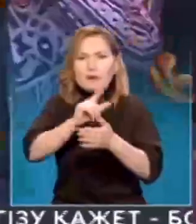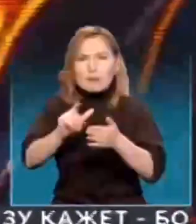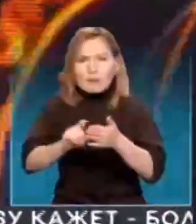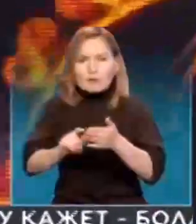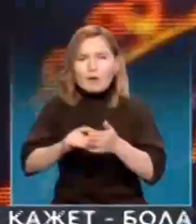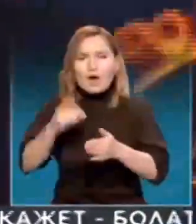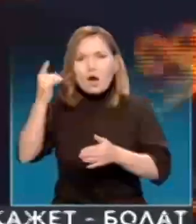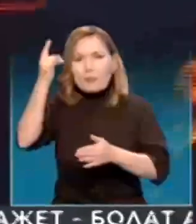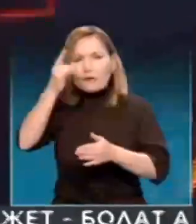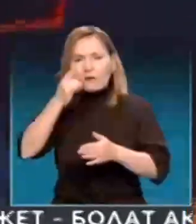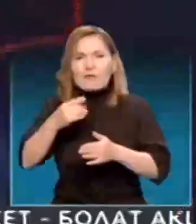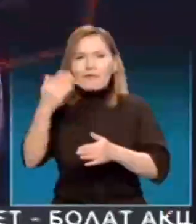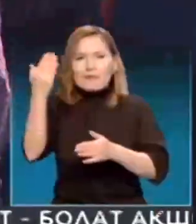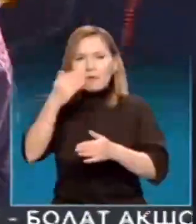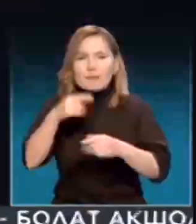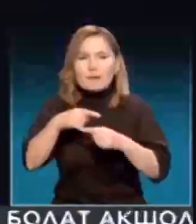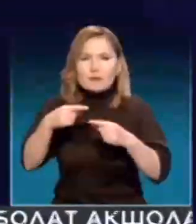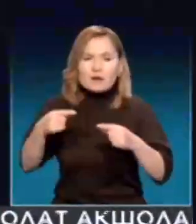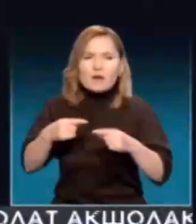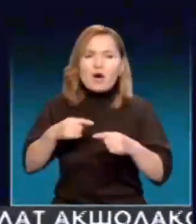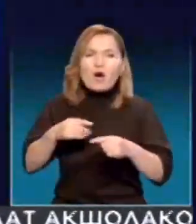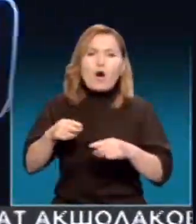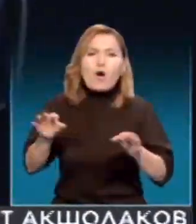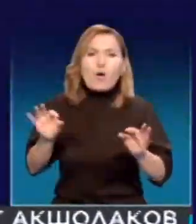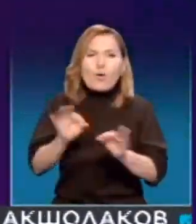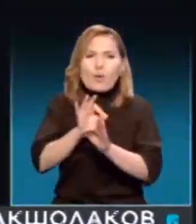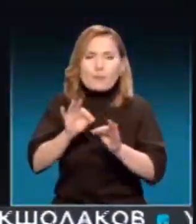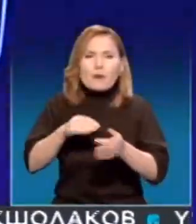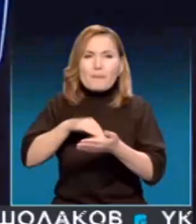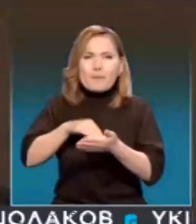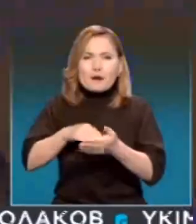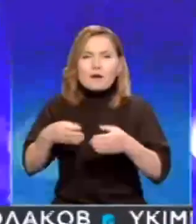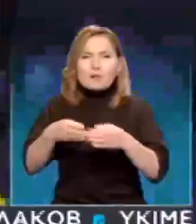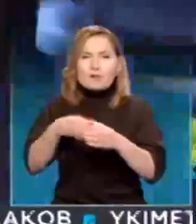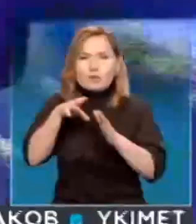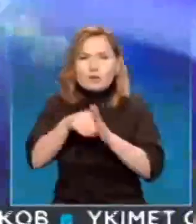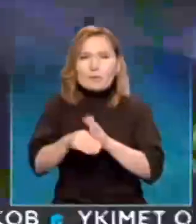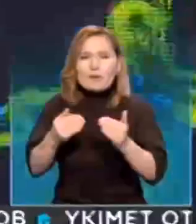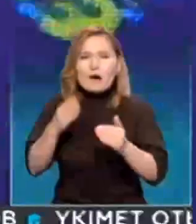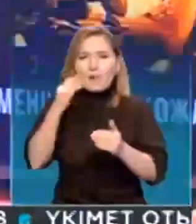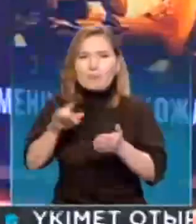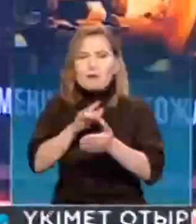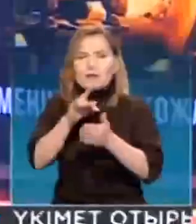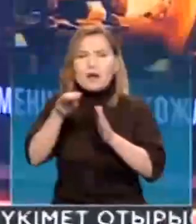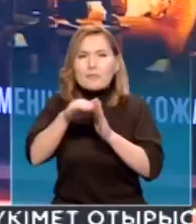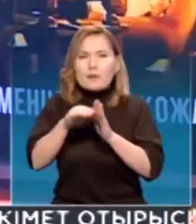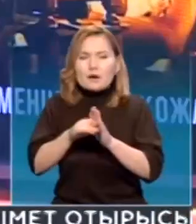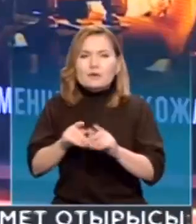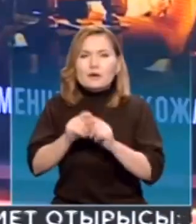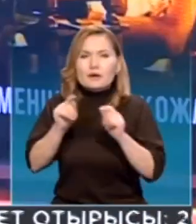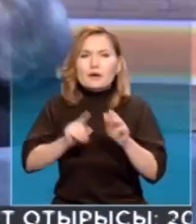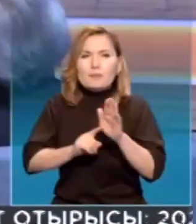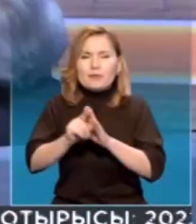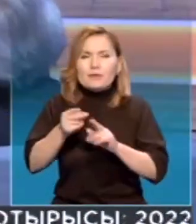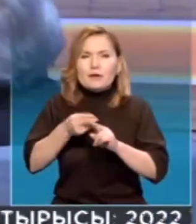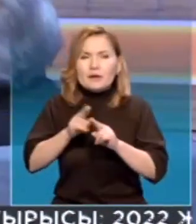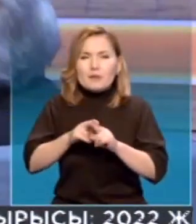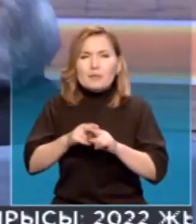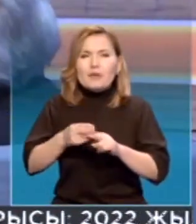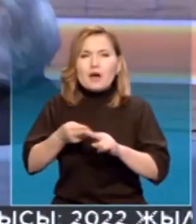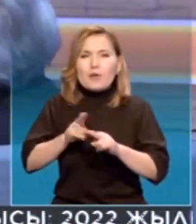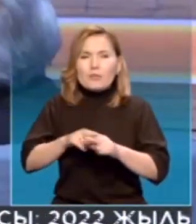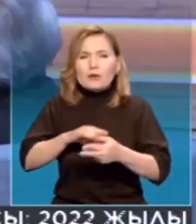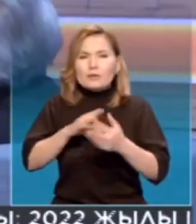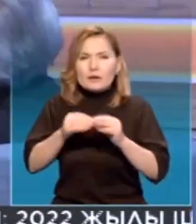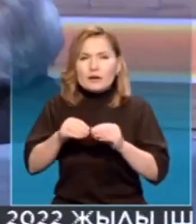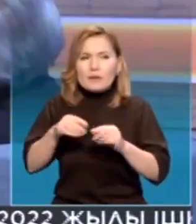шығарма, мультипликациялық фильм, опера және балет қойылымдары кіреді. Қазір Алматыда бағдарламаның түсірілімі басталып кетті. Шығармашылық топ бұл